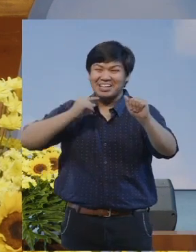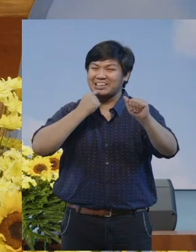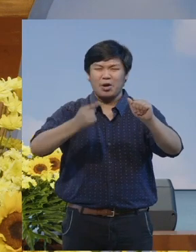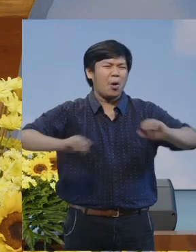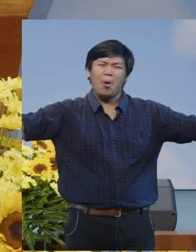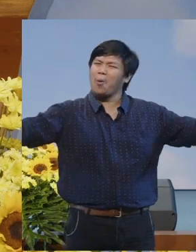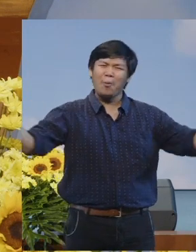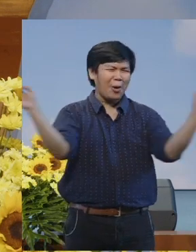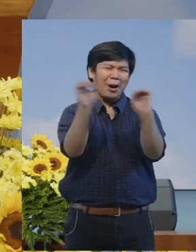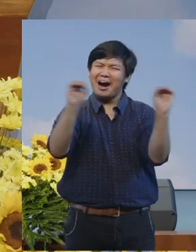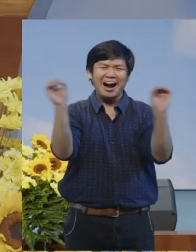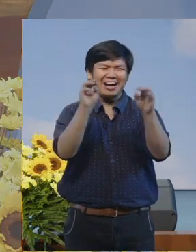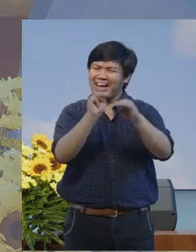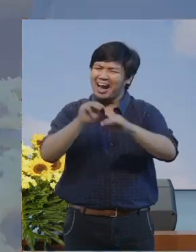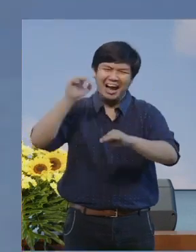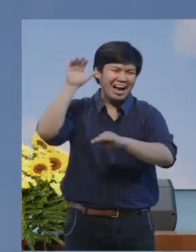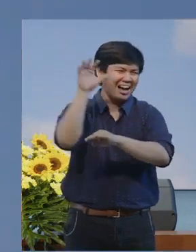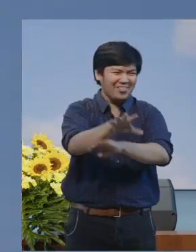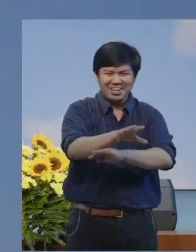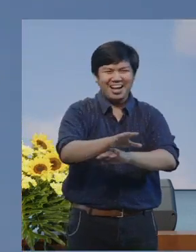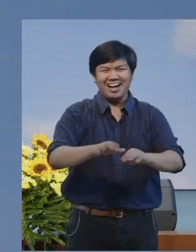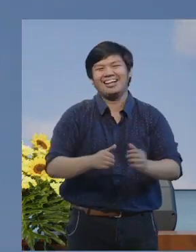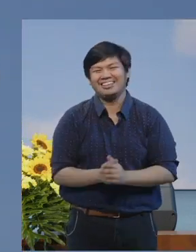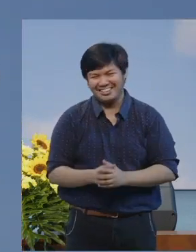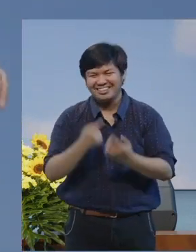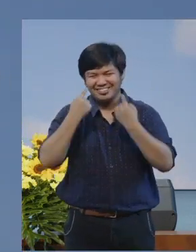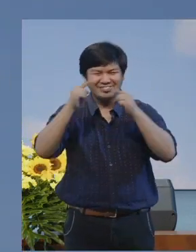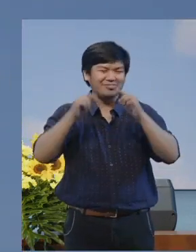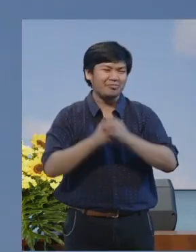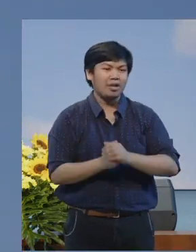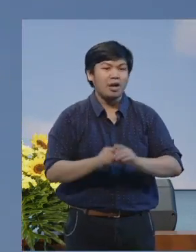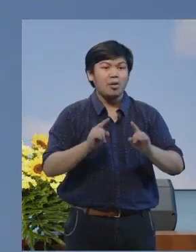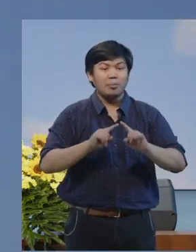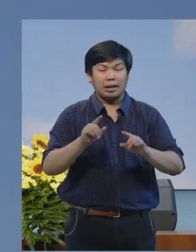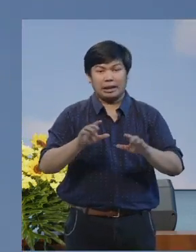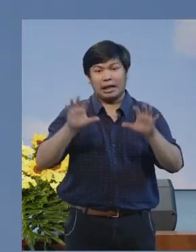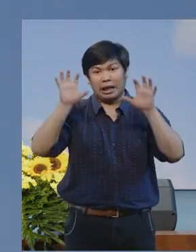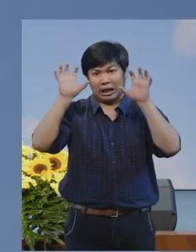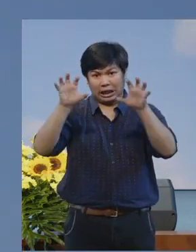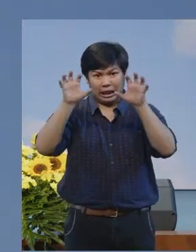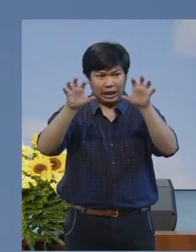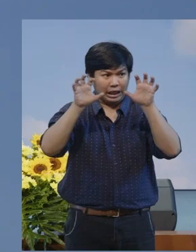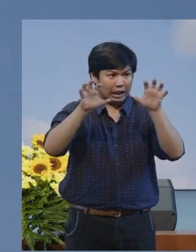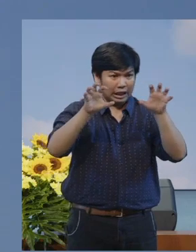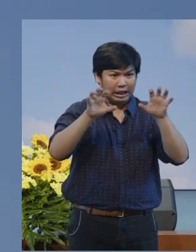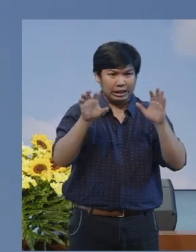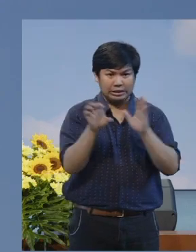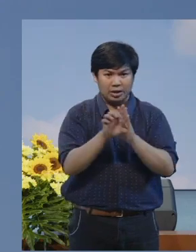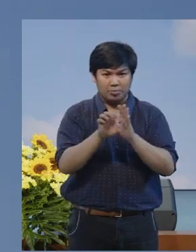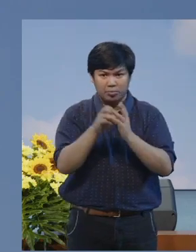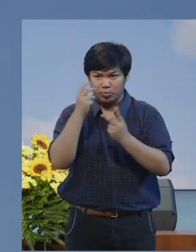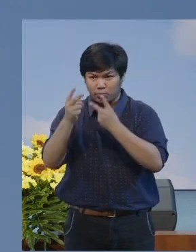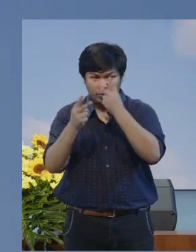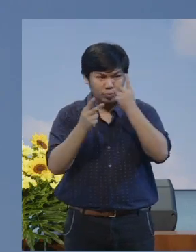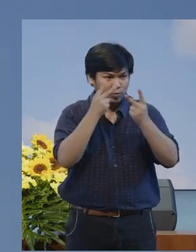Yung maghasik ng takot, yung mga pagmumulto. So 1 Samuel